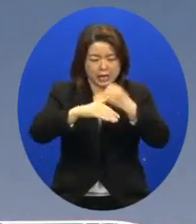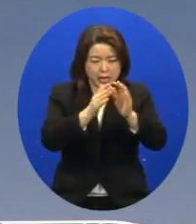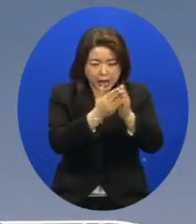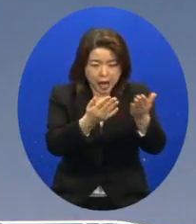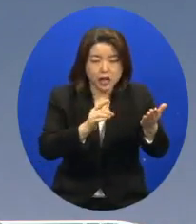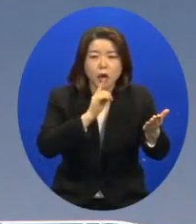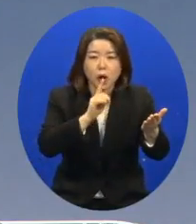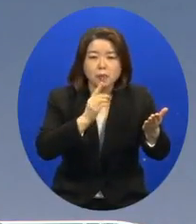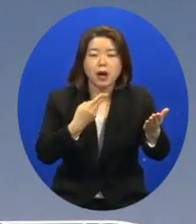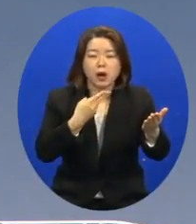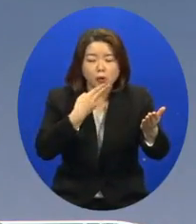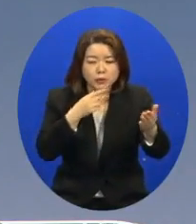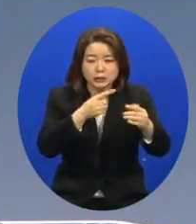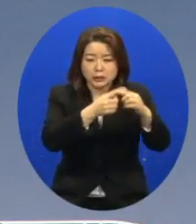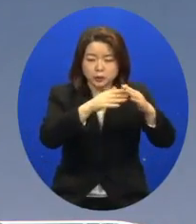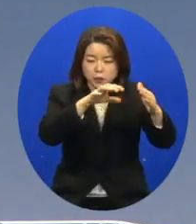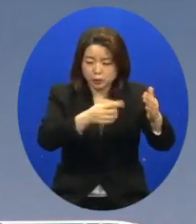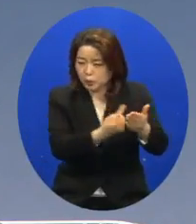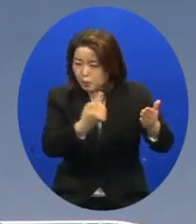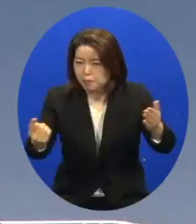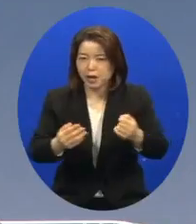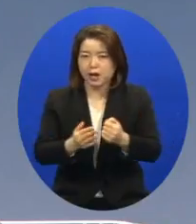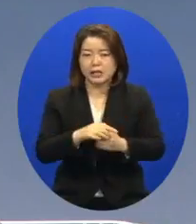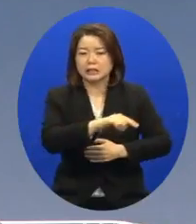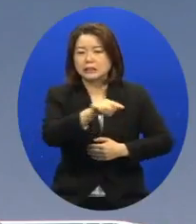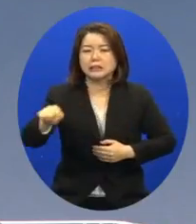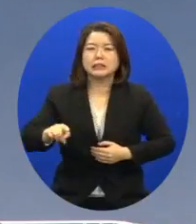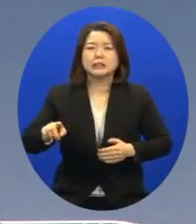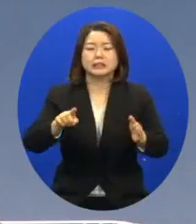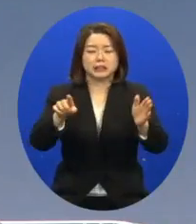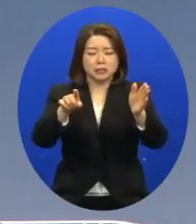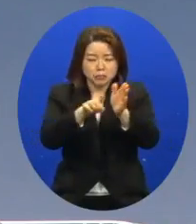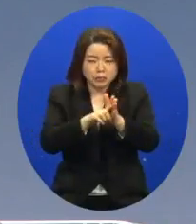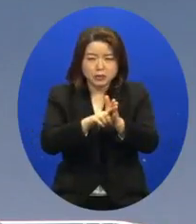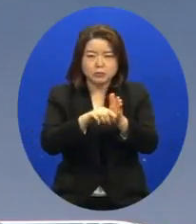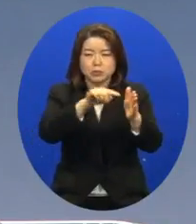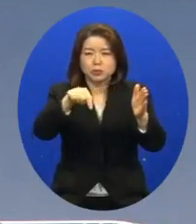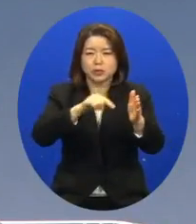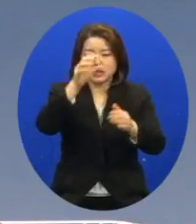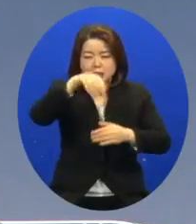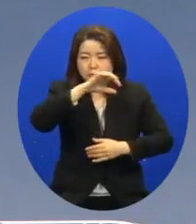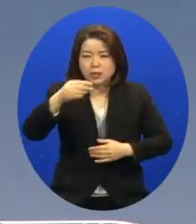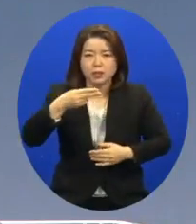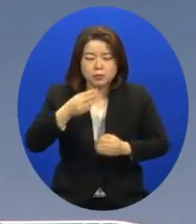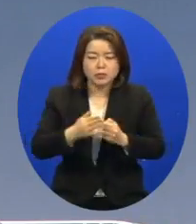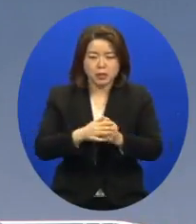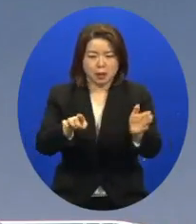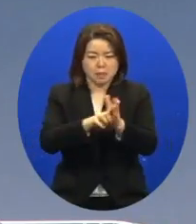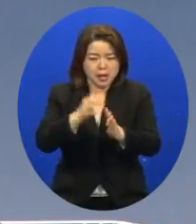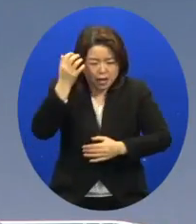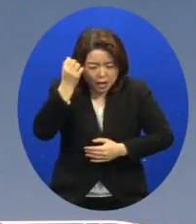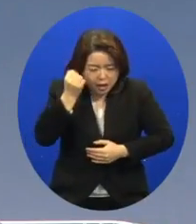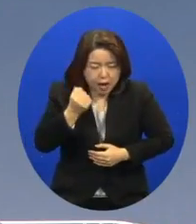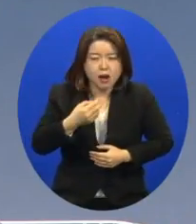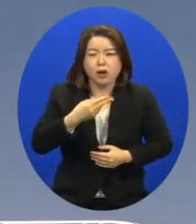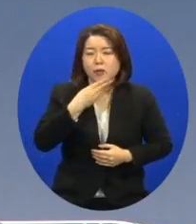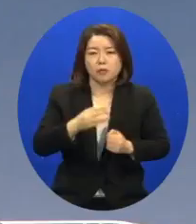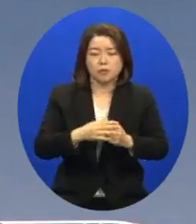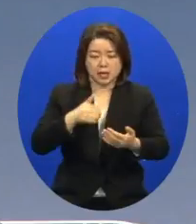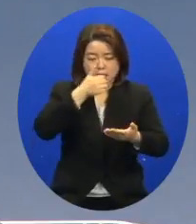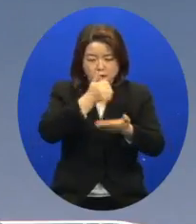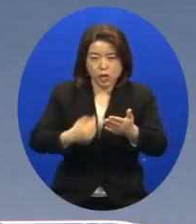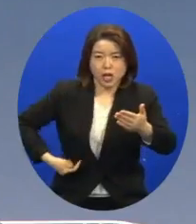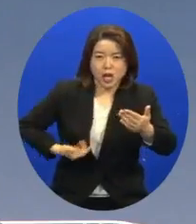다란 하십시오 그들의 신학의 십자가가 없습니다 말씀을 삼고 하는 것도 없습니다 죄를 회개하는 것도